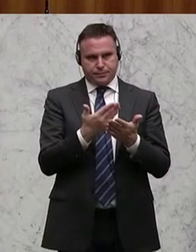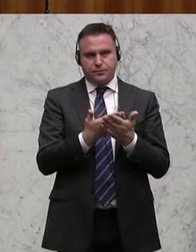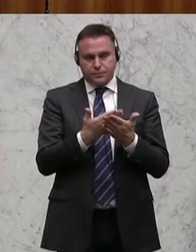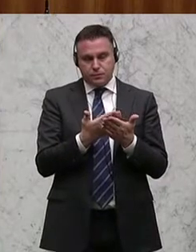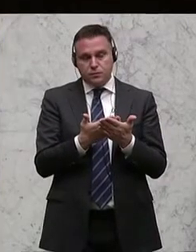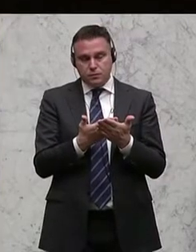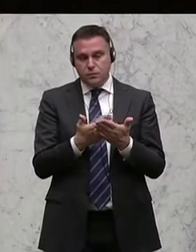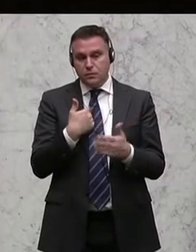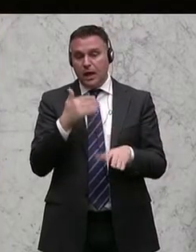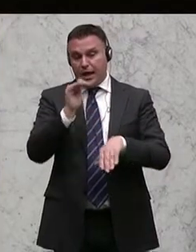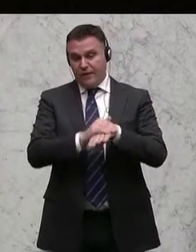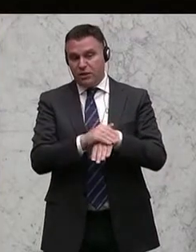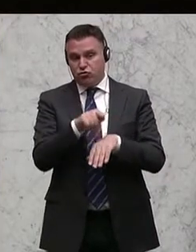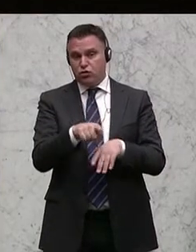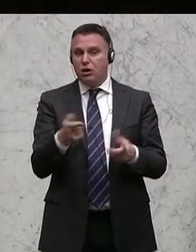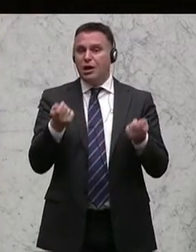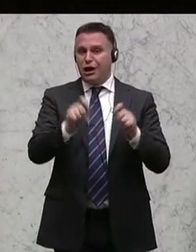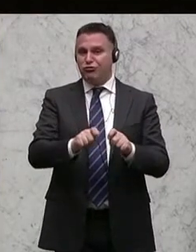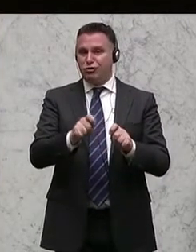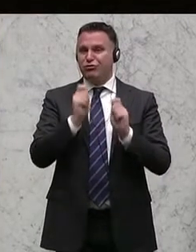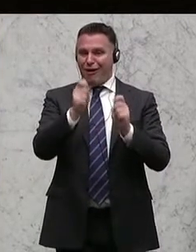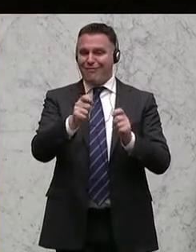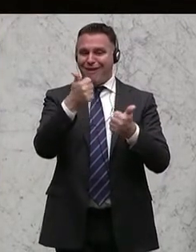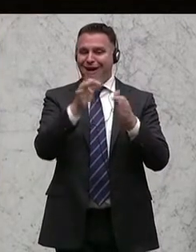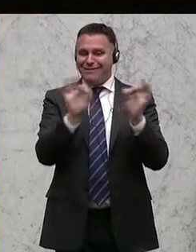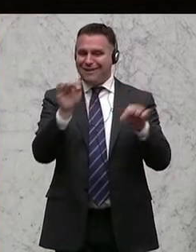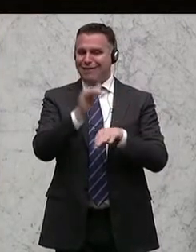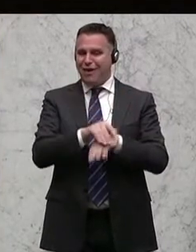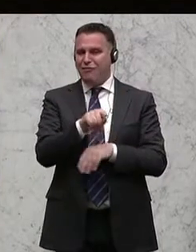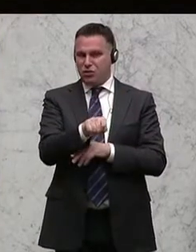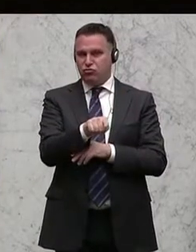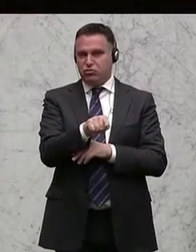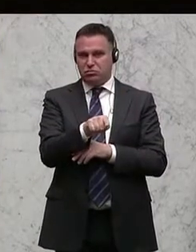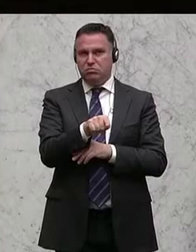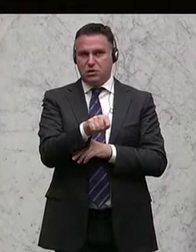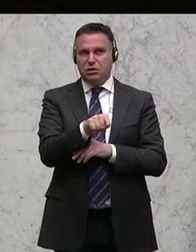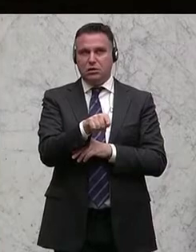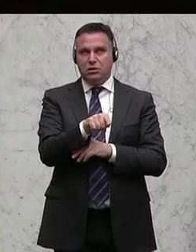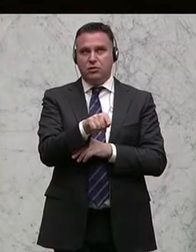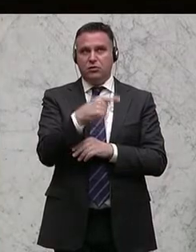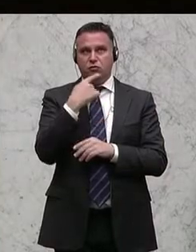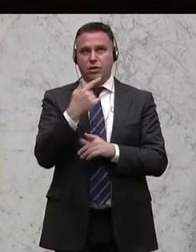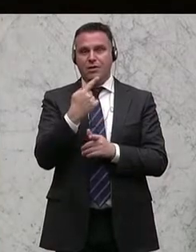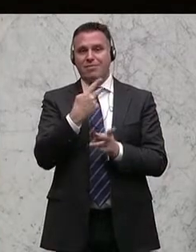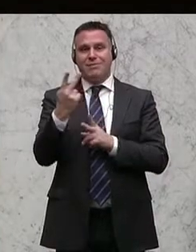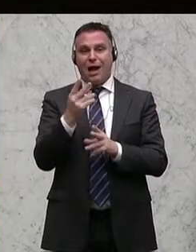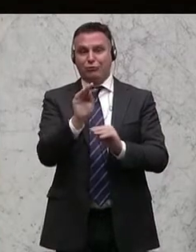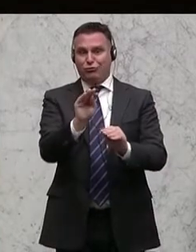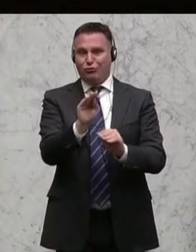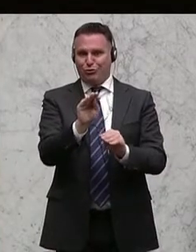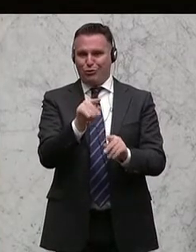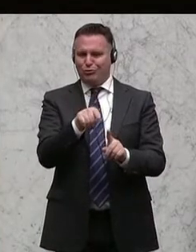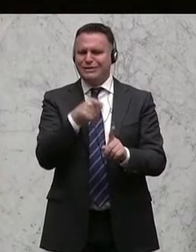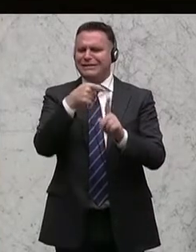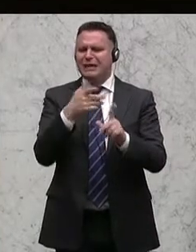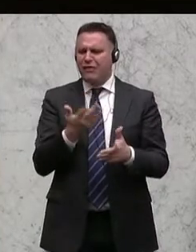entlarvend, möchte ich sagen, in dem Entschließungsantrag ist der eine Satz, nämlich als Zielrichtung für diese Nachschulungsmaßnahmen, heißt